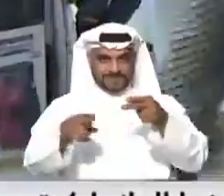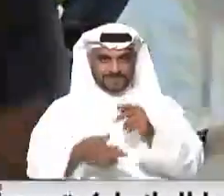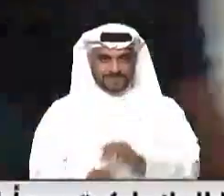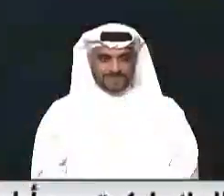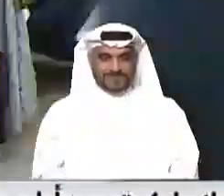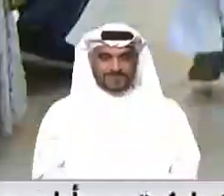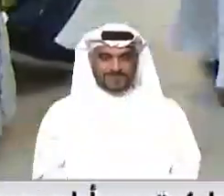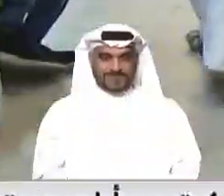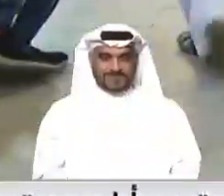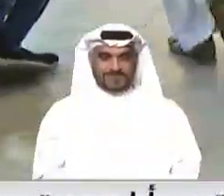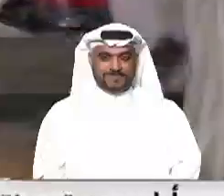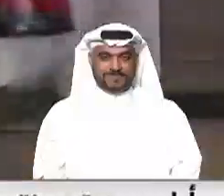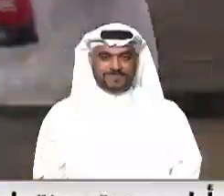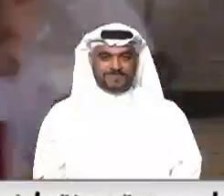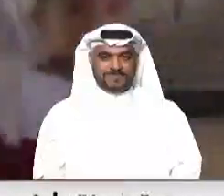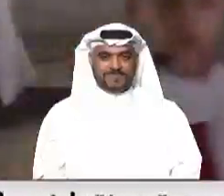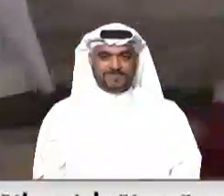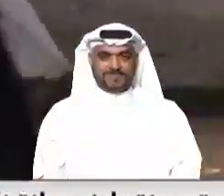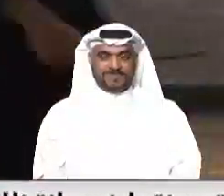دولة الكويت.